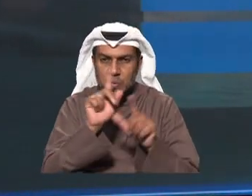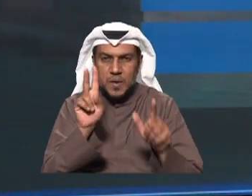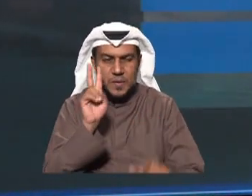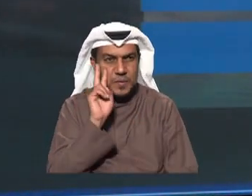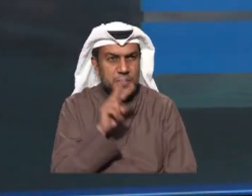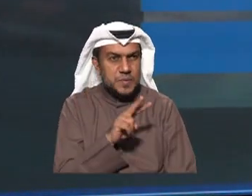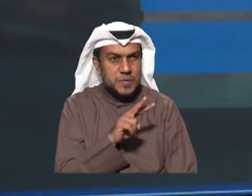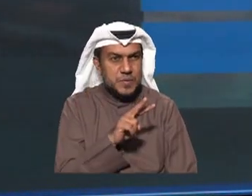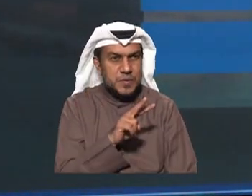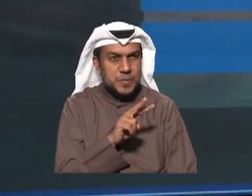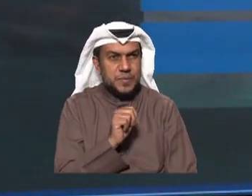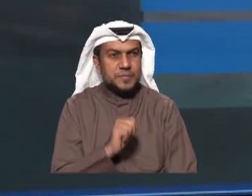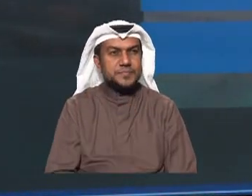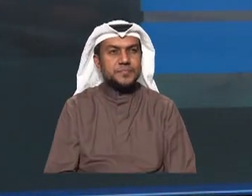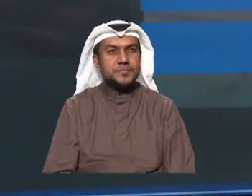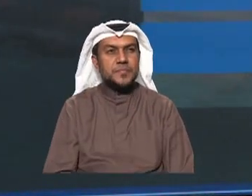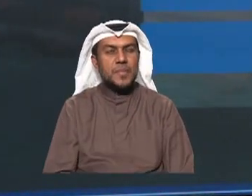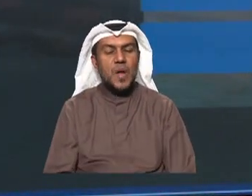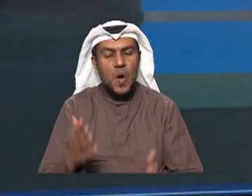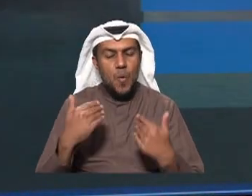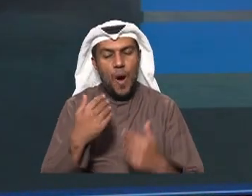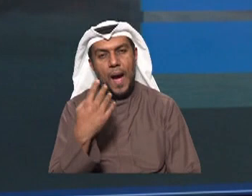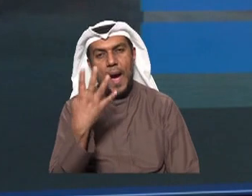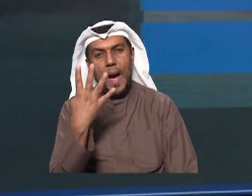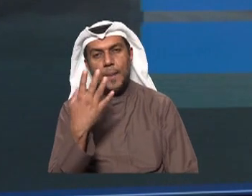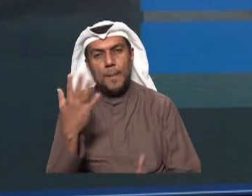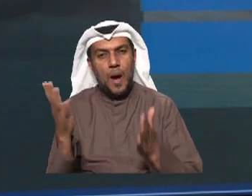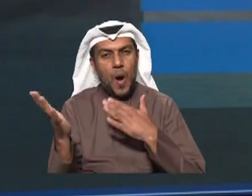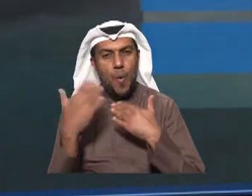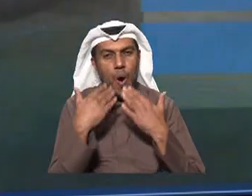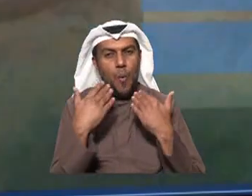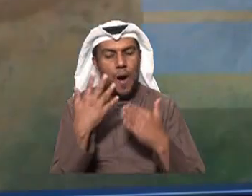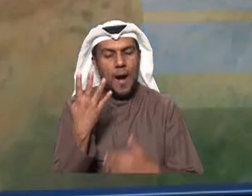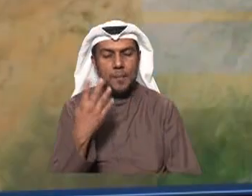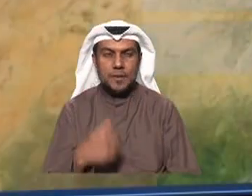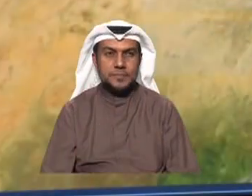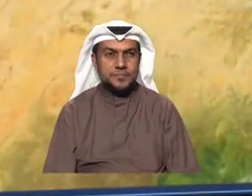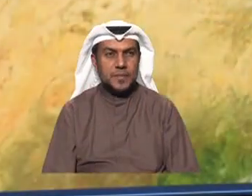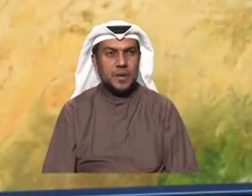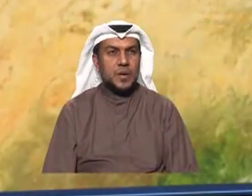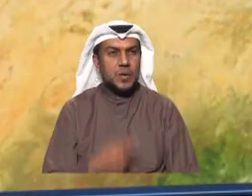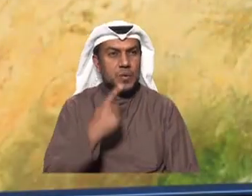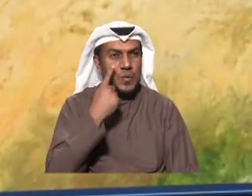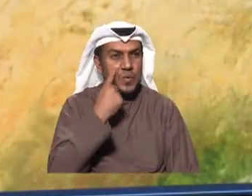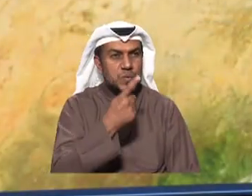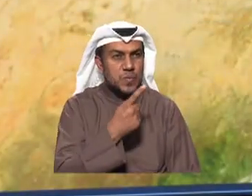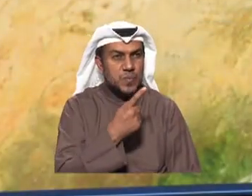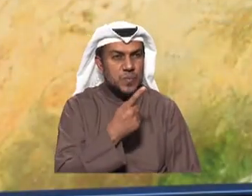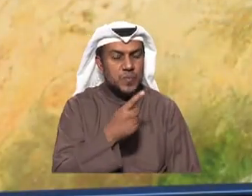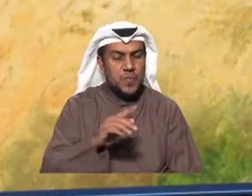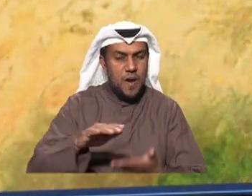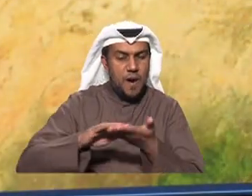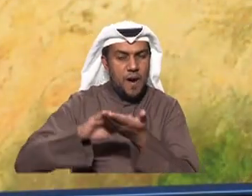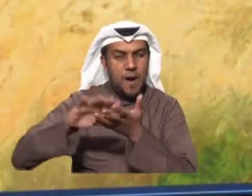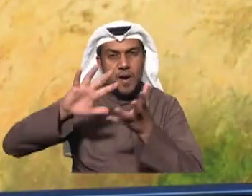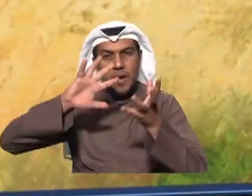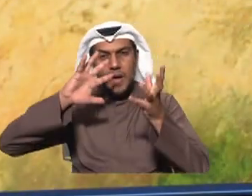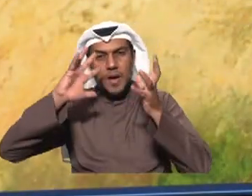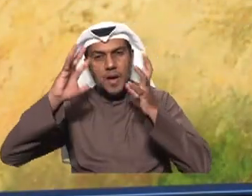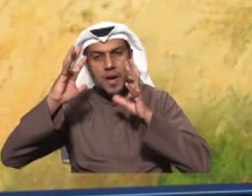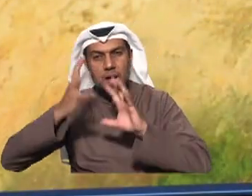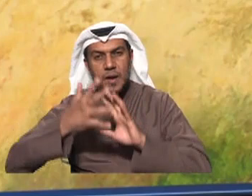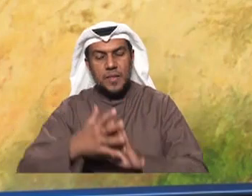حاليا شمالية شرقية تصل سرعتها إلى 4 كيلومتر في الساعة. صور الأقمار الصناعية خلال 24 ساعة الماضية تبين